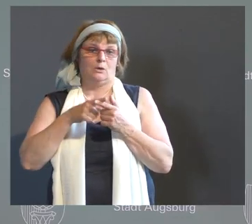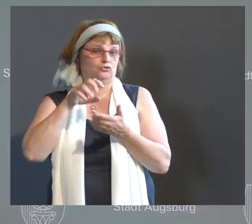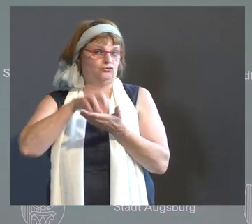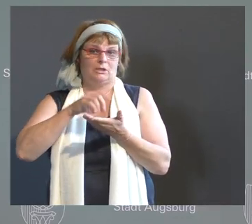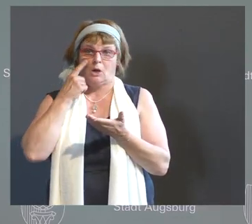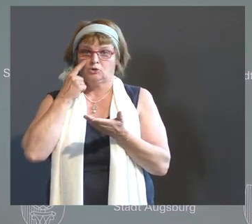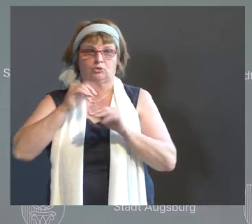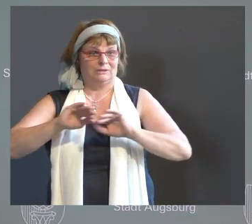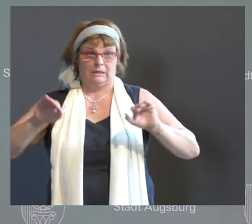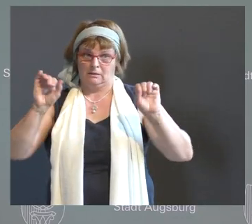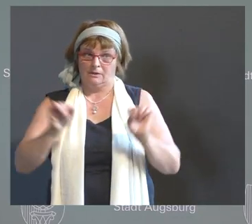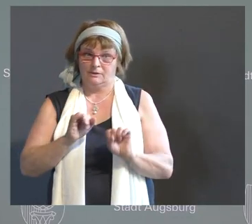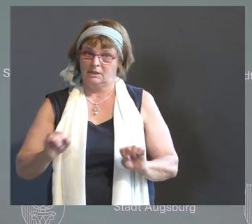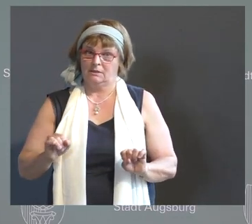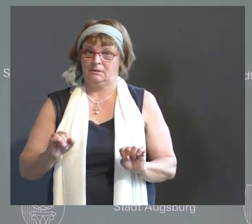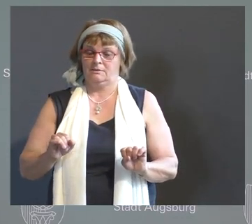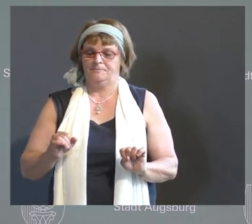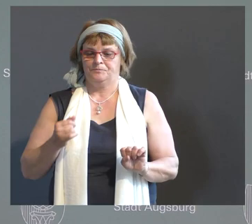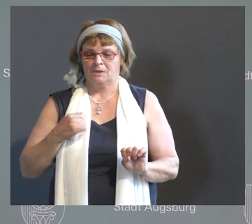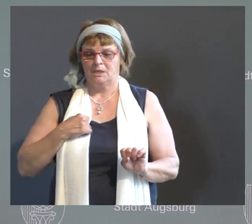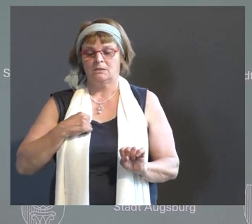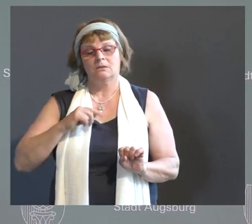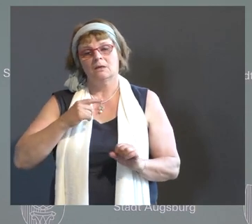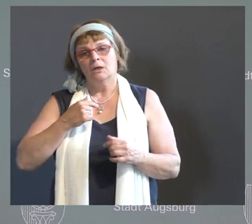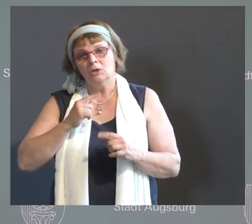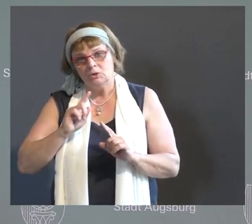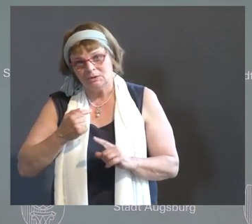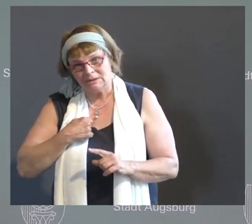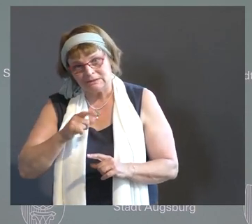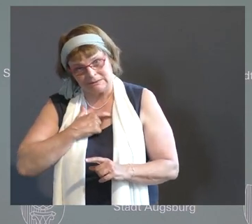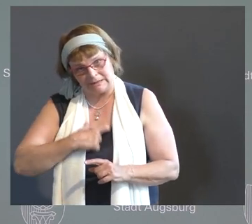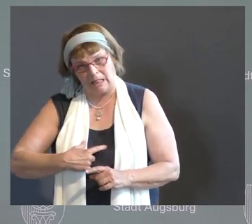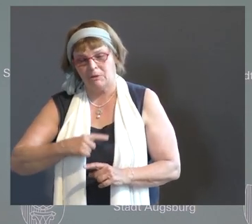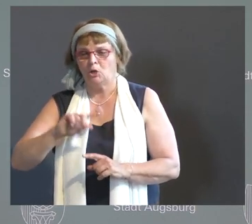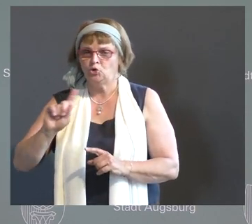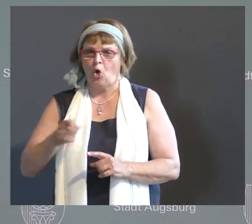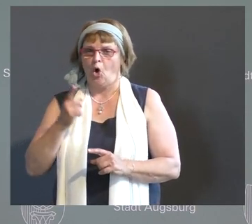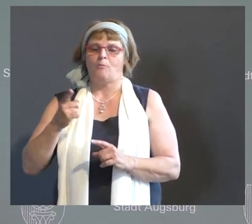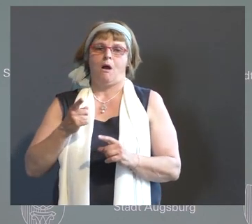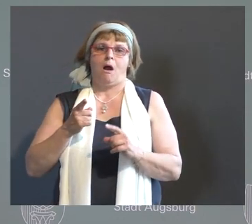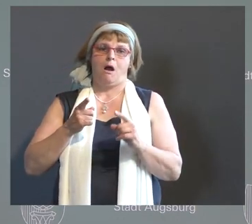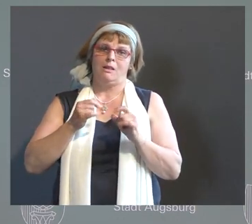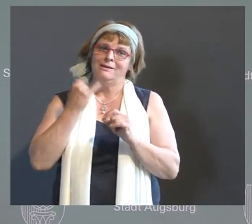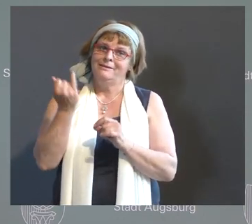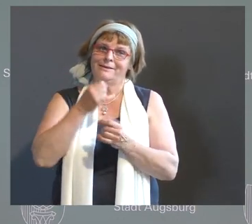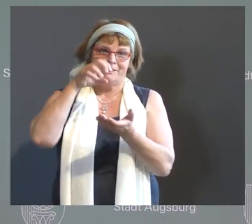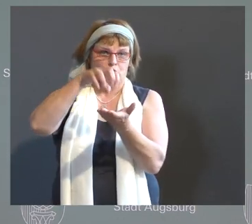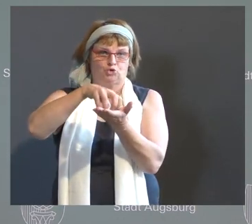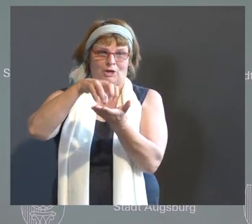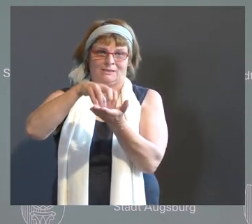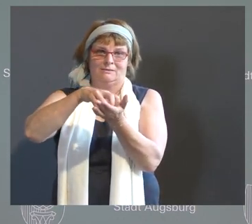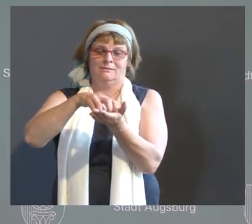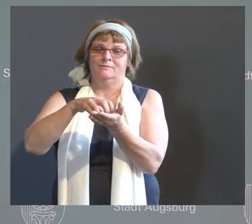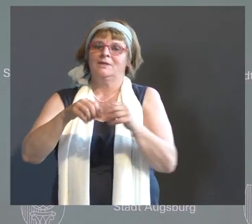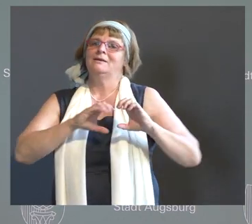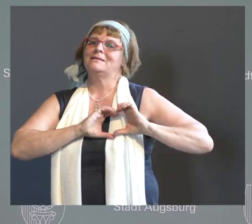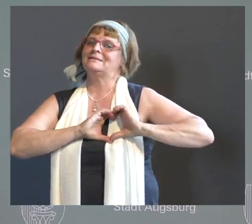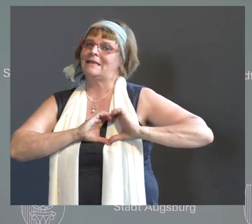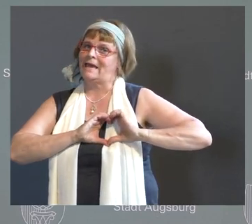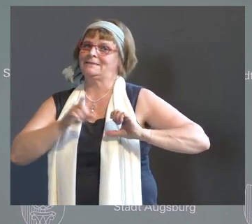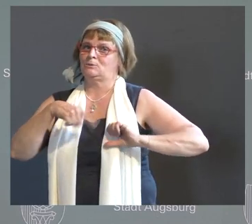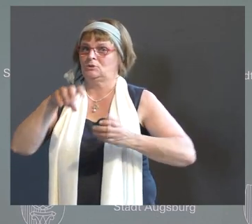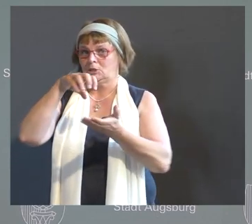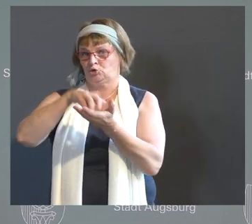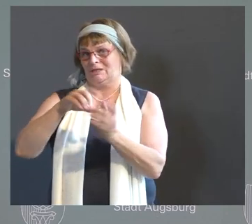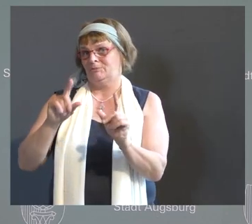alle appellieren. Die Innenstadt ist kein rechtsfreier Raum. Die Innenstadt, das ist das Herz unserer Stadt. Das ist da, wo das